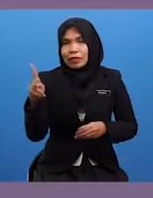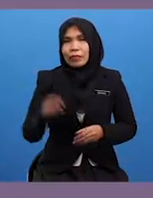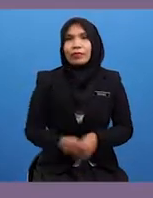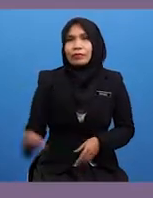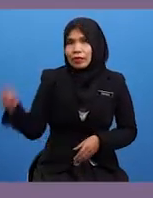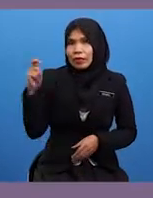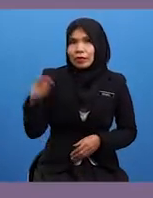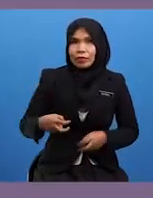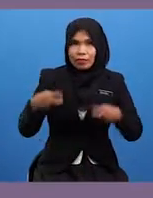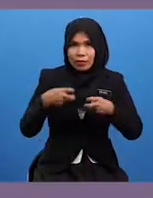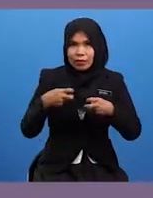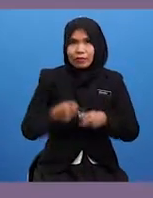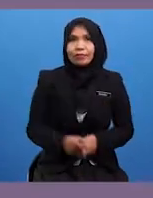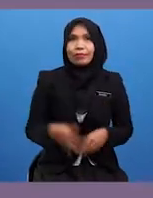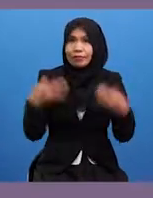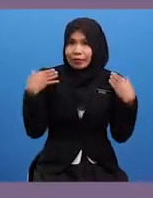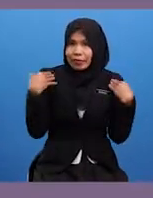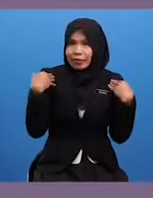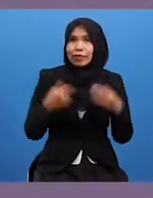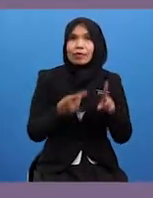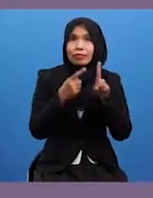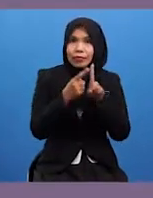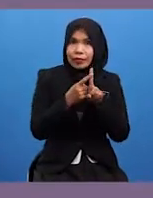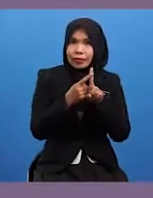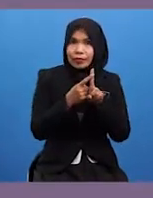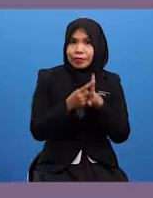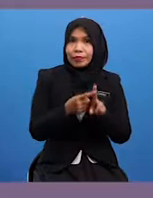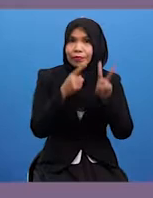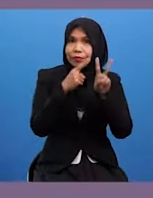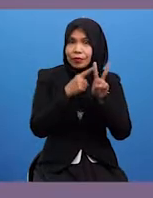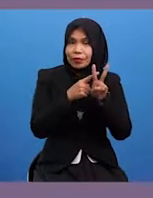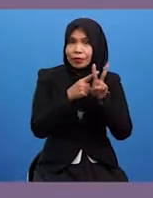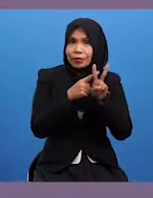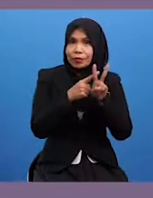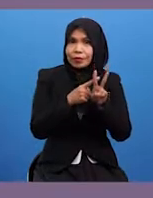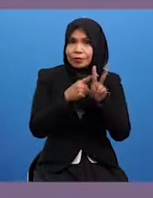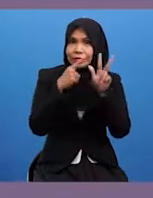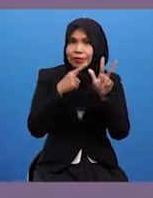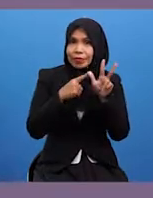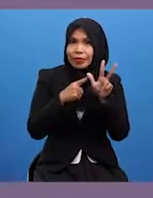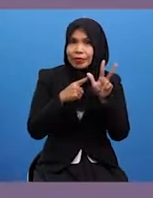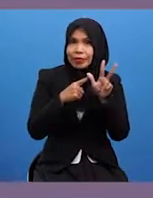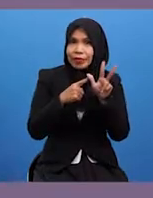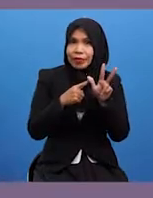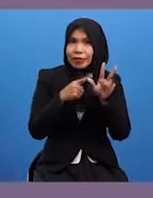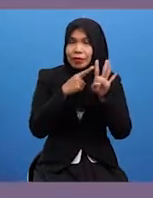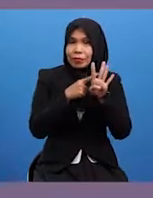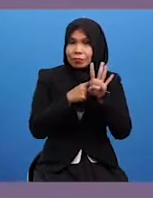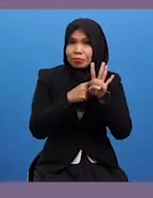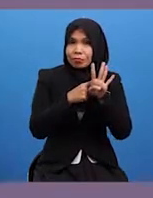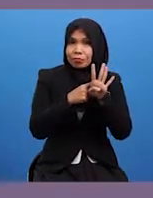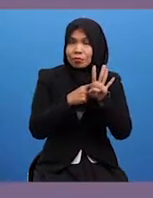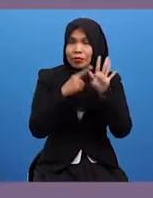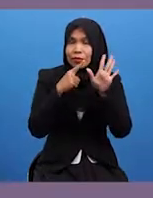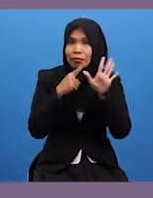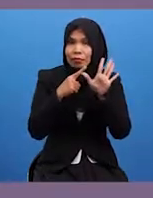daripada generator, dynamo, akumulator, sel kering, bateri,